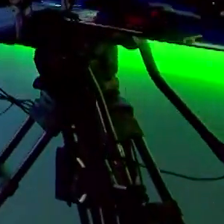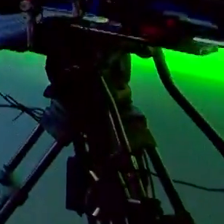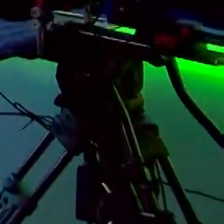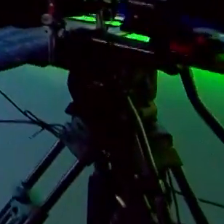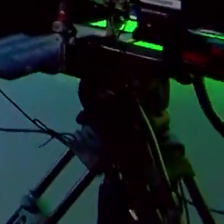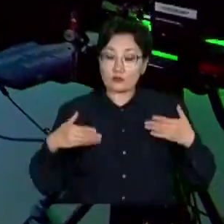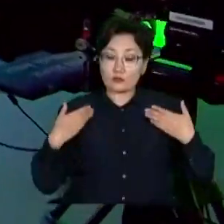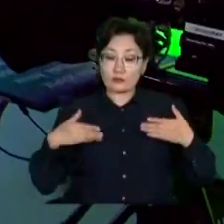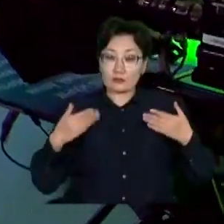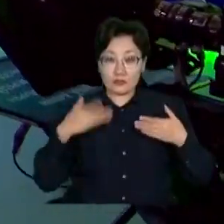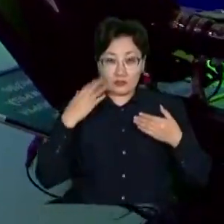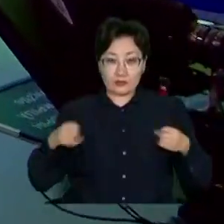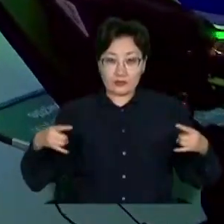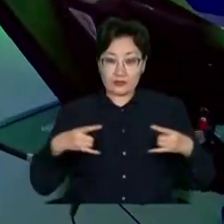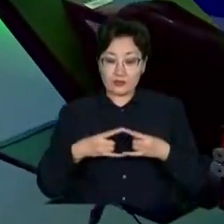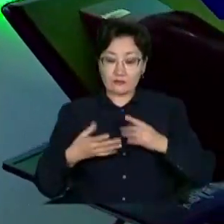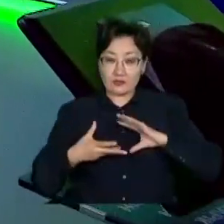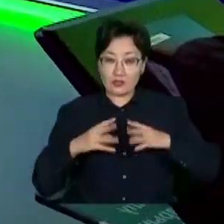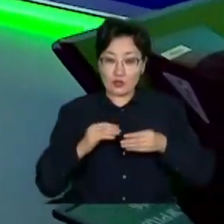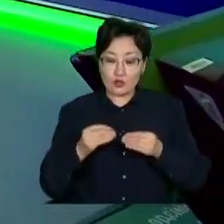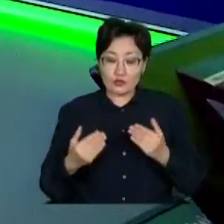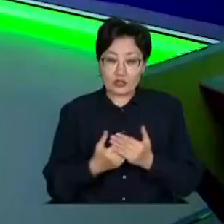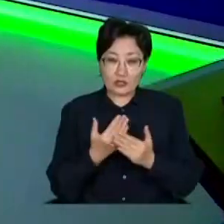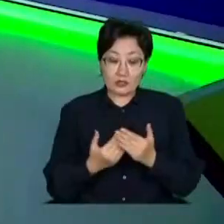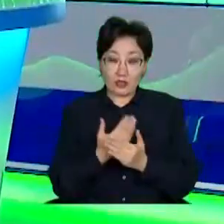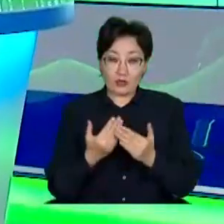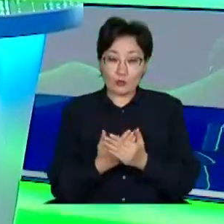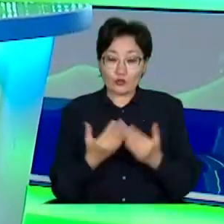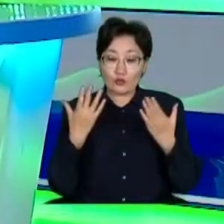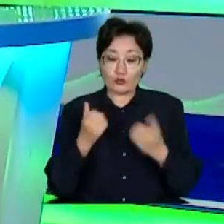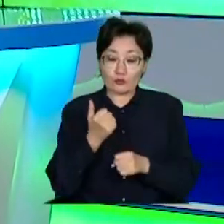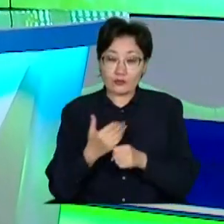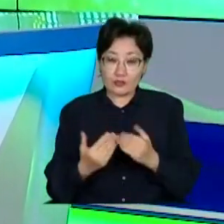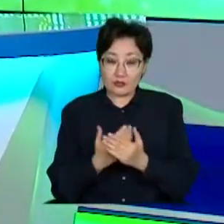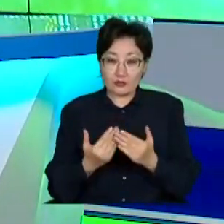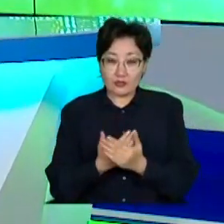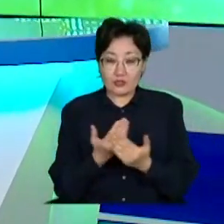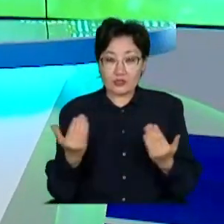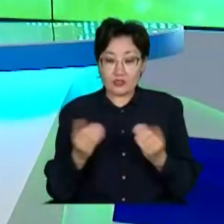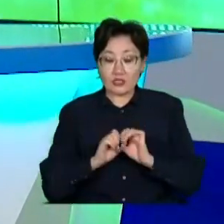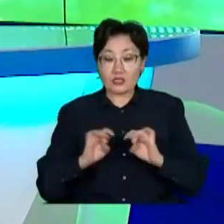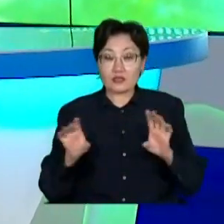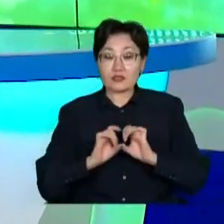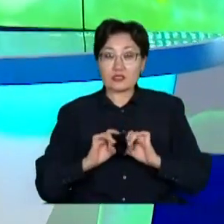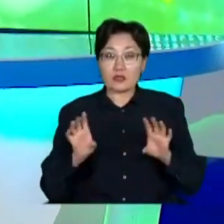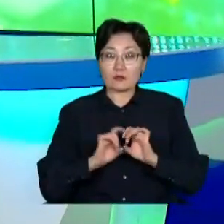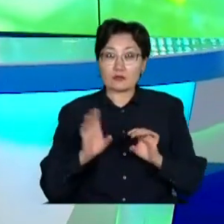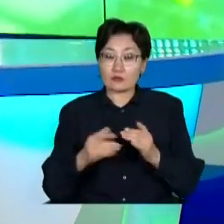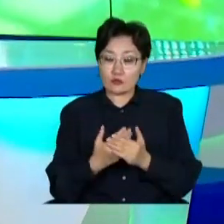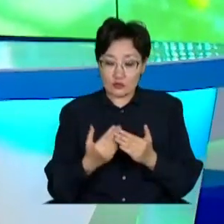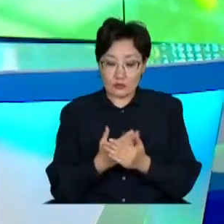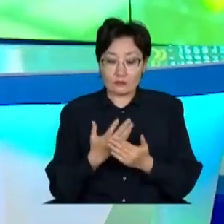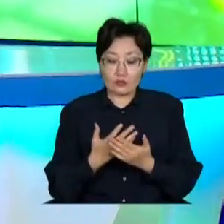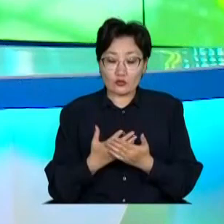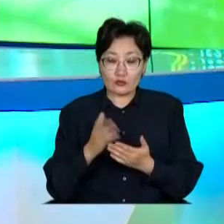Ассаламу алейкум, құрметті көрермен, Алматы телеарнасын тікелей эфирінде қортынды жаңалықтар, студияда әріптесім Майолым Көлжігіт. Және Талант Айымбетов.